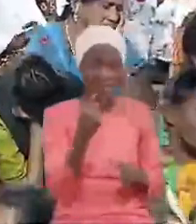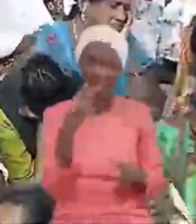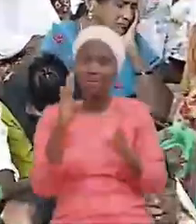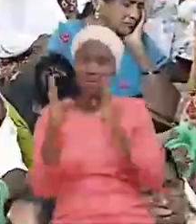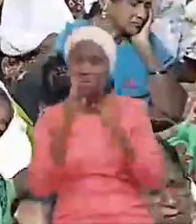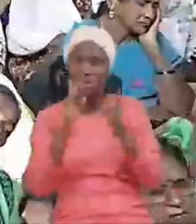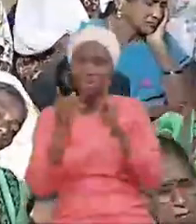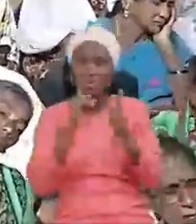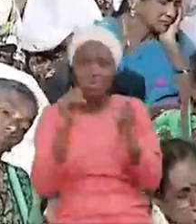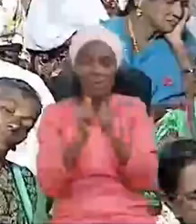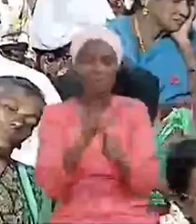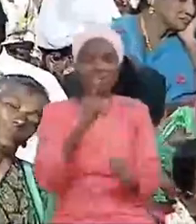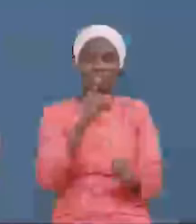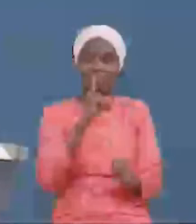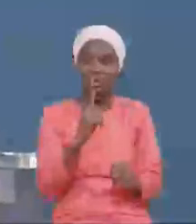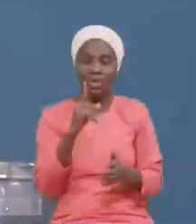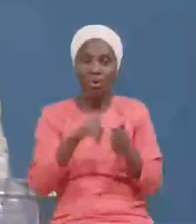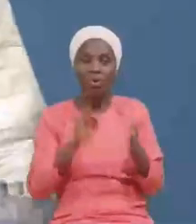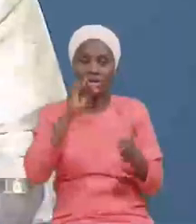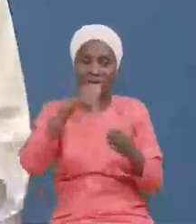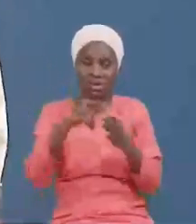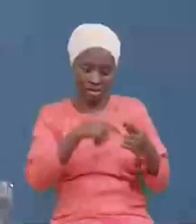Toujours, il parle et il dit ce qui est dans le cœur.